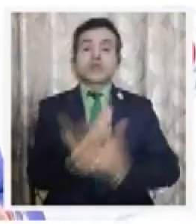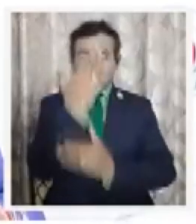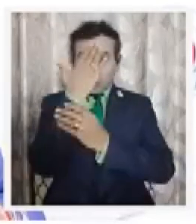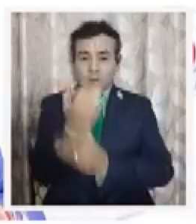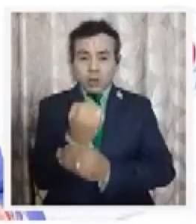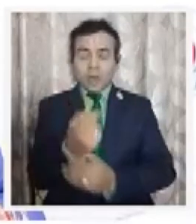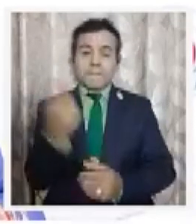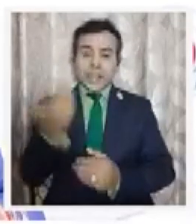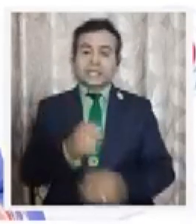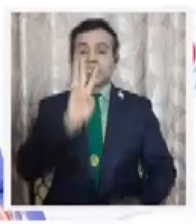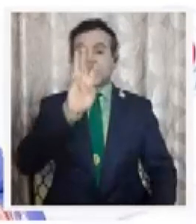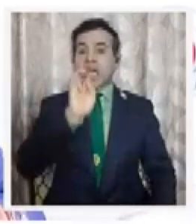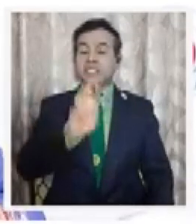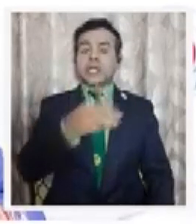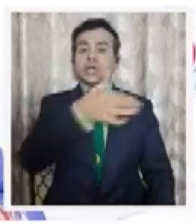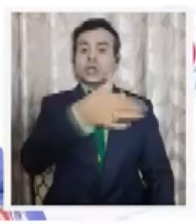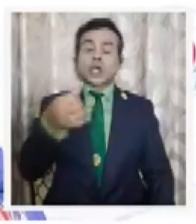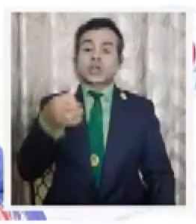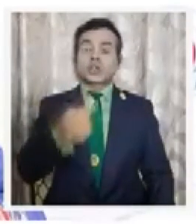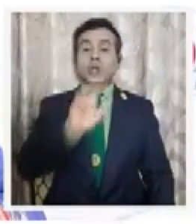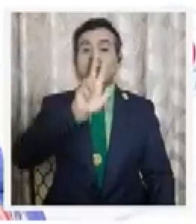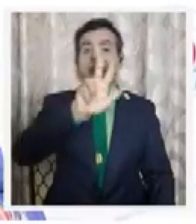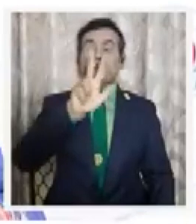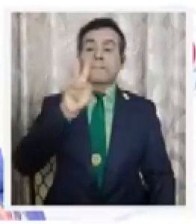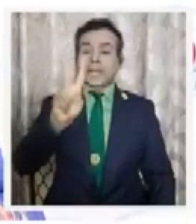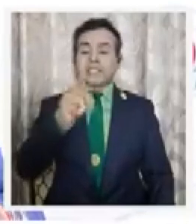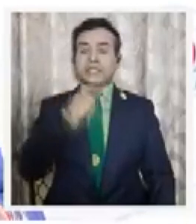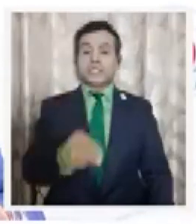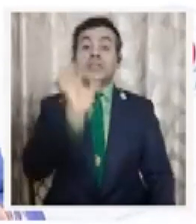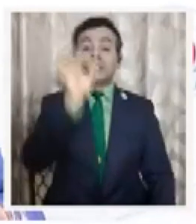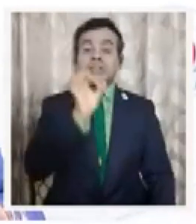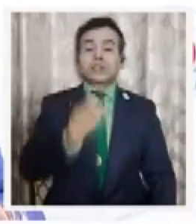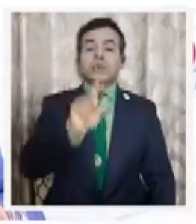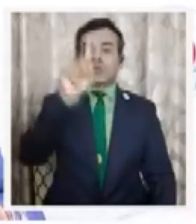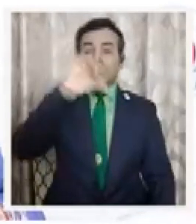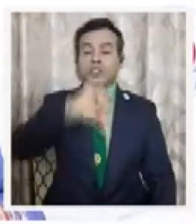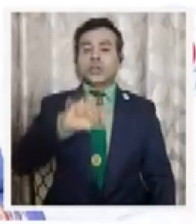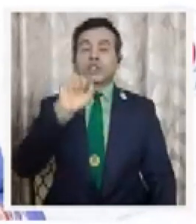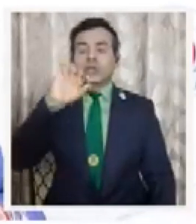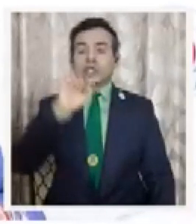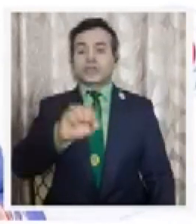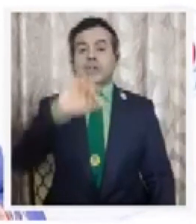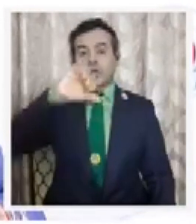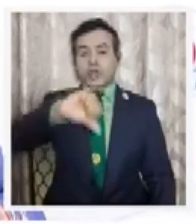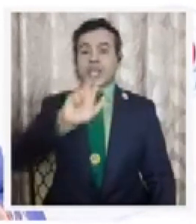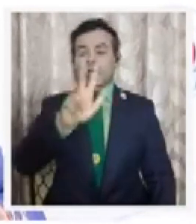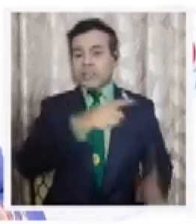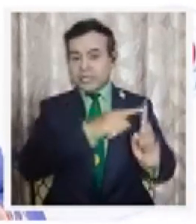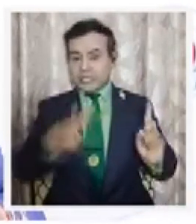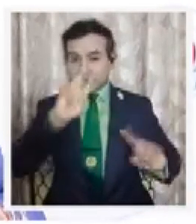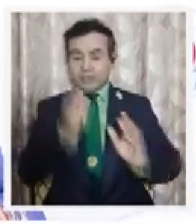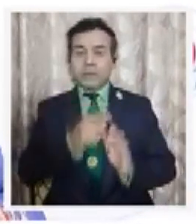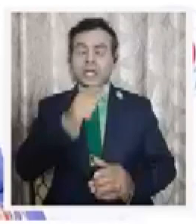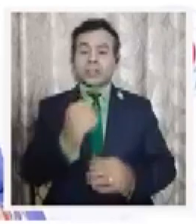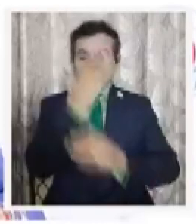7,66,460টি। 24 ঘন্টায় যা নমুনা পরীক্ষা হয়েছে তাতে শনাক্ত হয়েছে 3,682 জন। 24 ঘন্টায় শনাক্তের